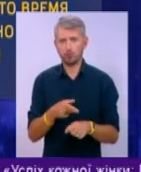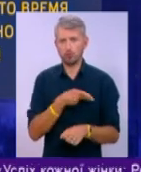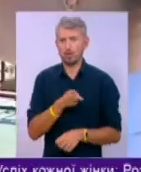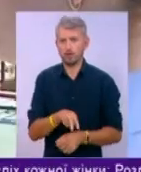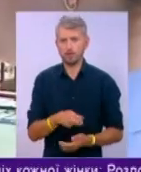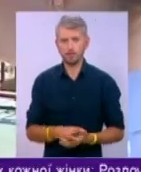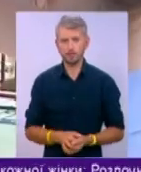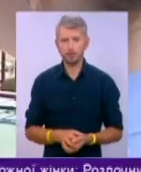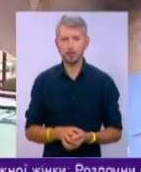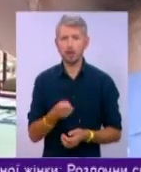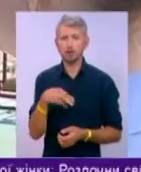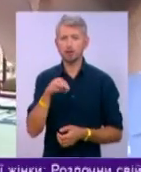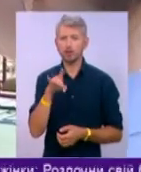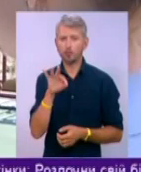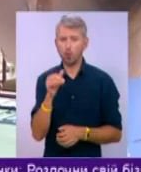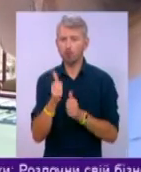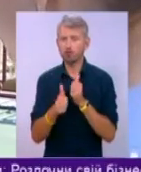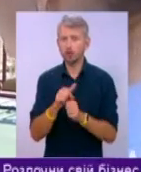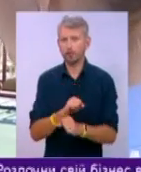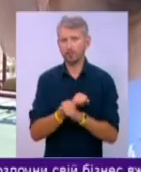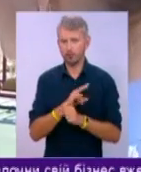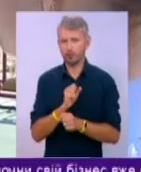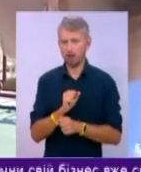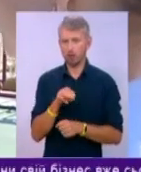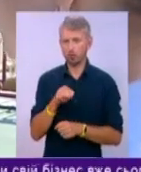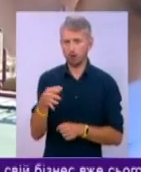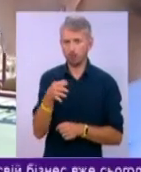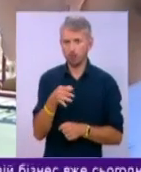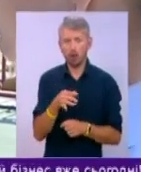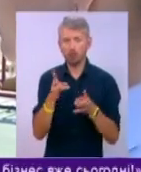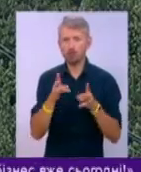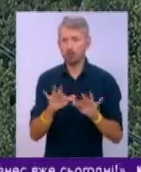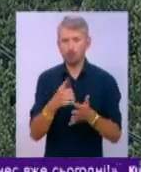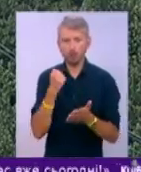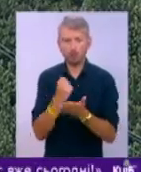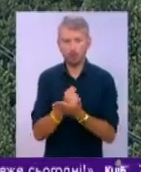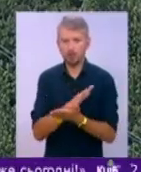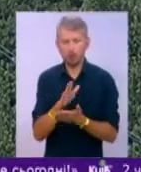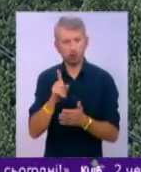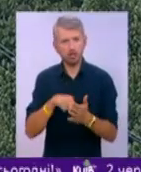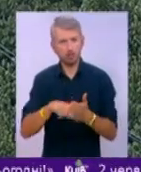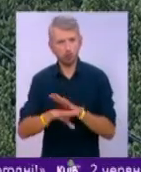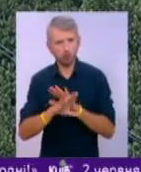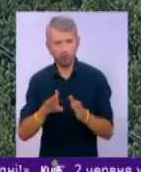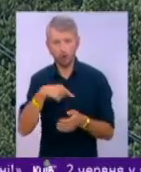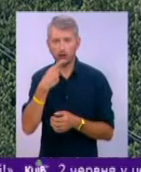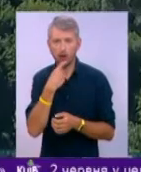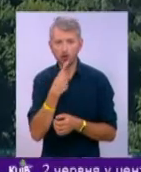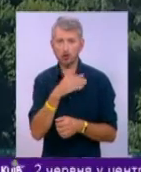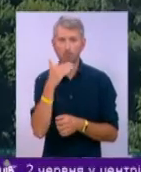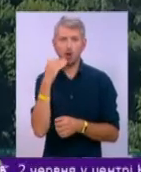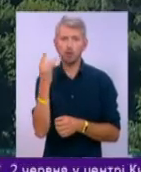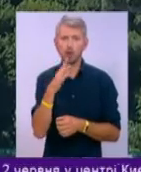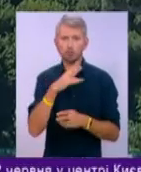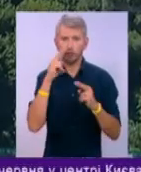небесам. Дмитро, який часто відпочиває на Трухановому, нещасний випадок не підтверджує, але й не спростовує. Каже, неодноразово